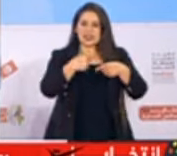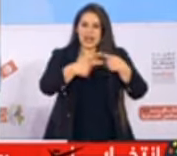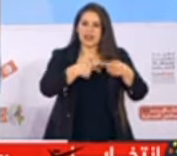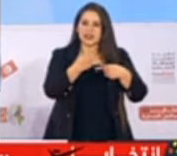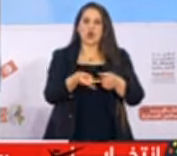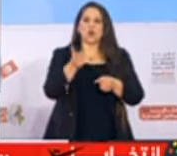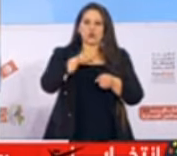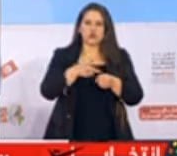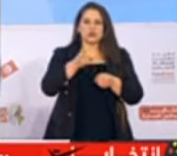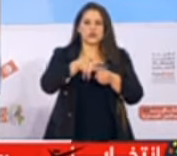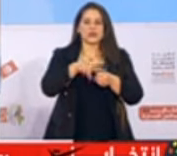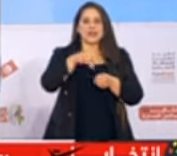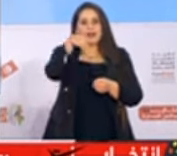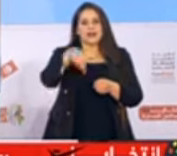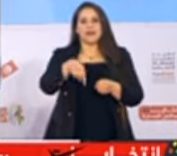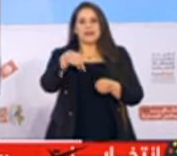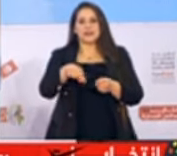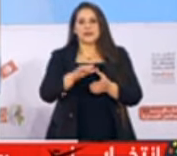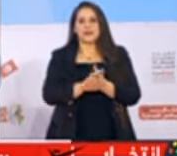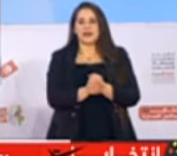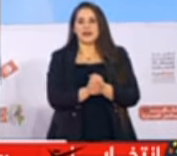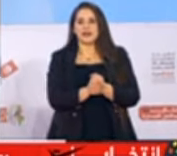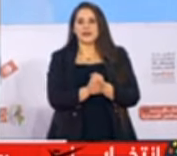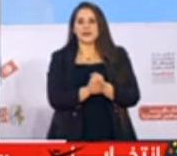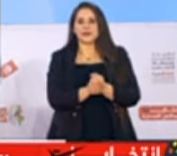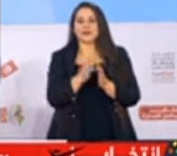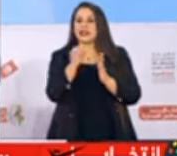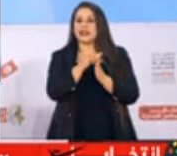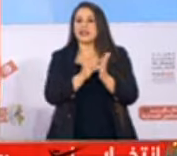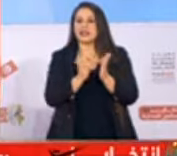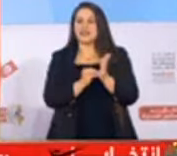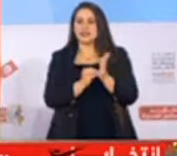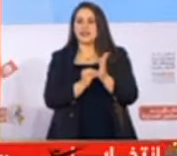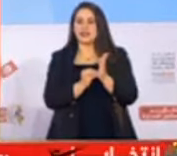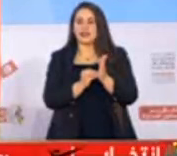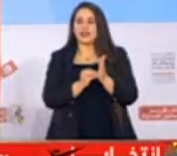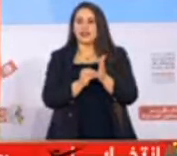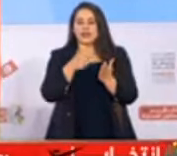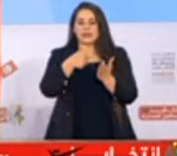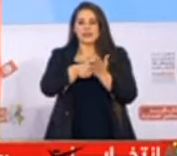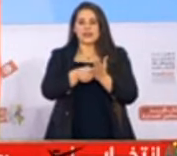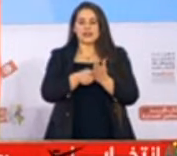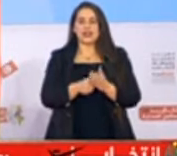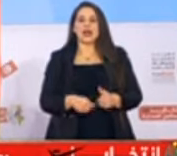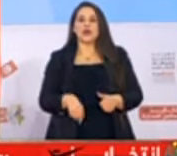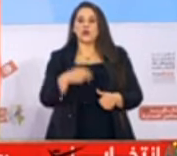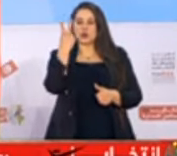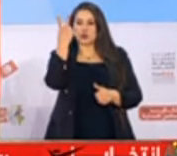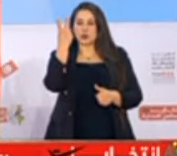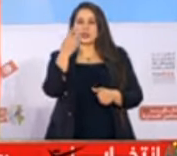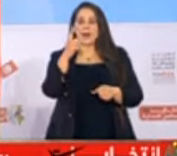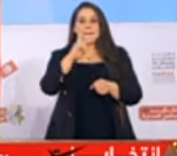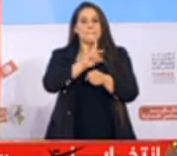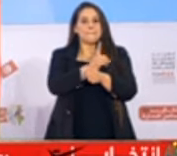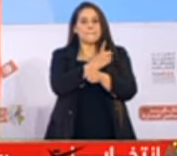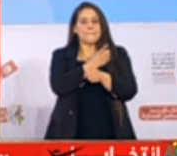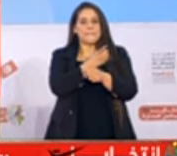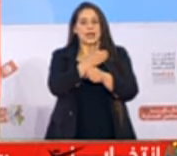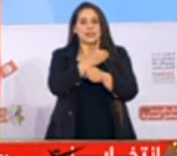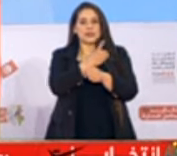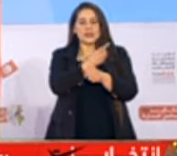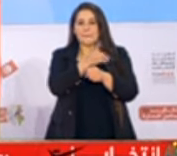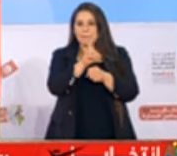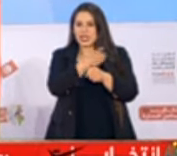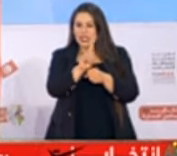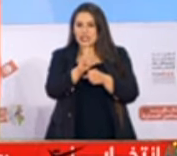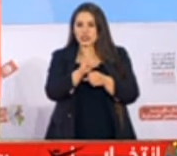ونأكدوا وجب الأخذ بعين الاعتبار التسجيل الآلي اللي هو في حدود زملين تونسي اللي تسجلوا آليا، معناها